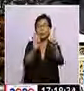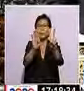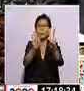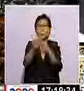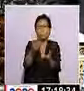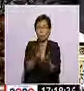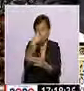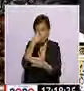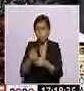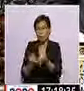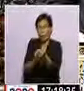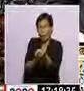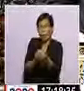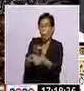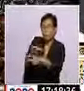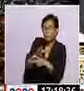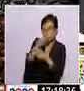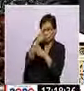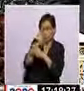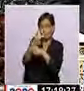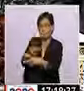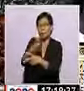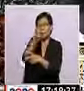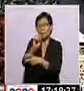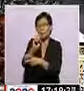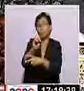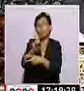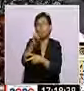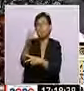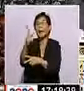RM2 bilion bagi membiayai pinjaman untuk 50,000 pelajar.